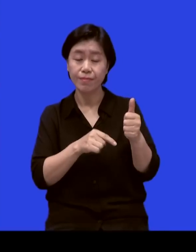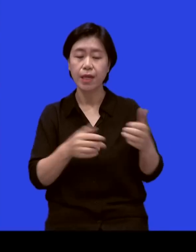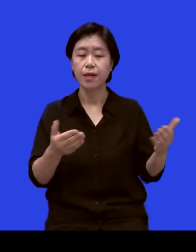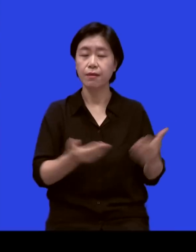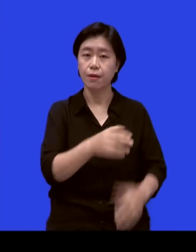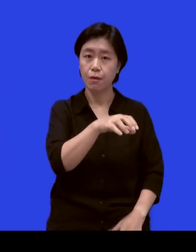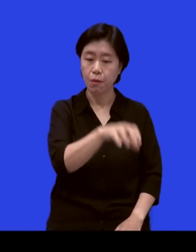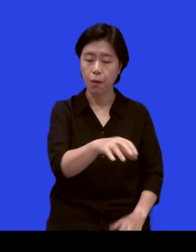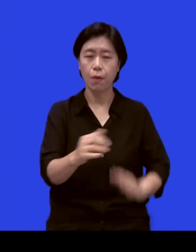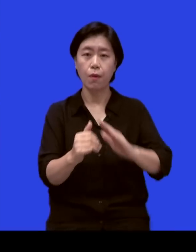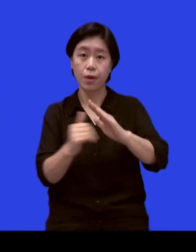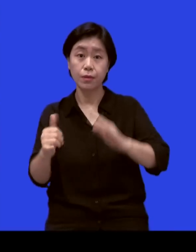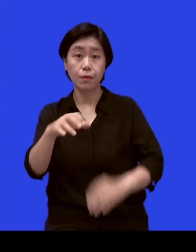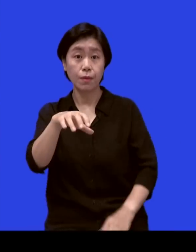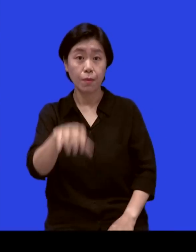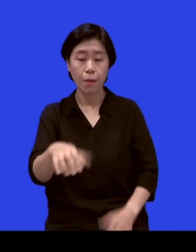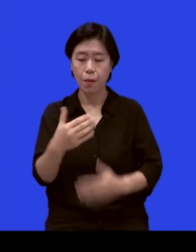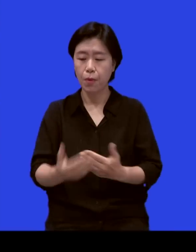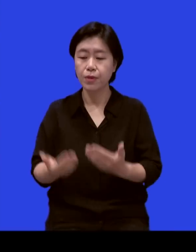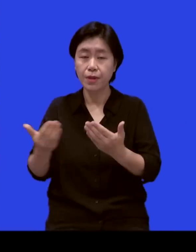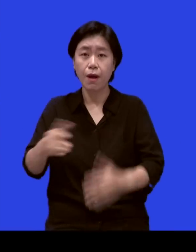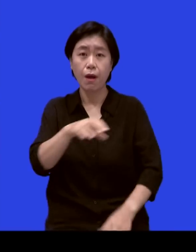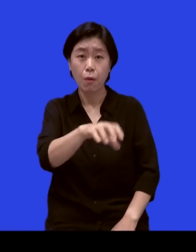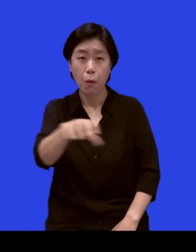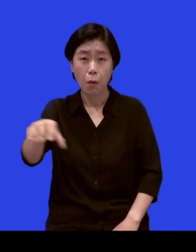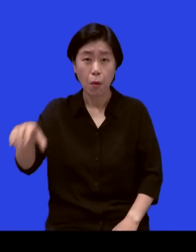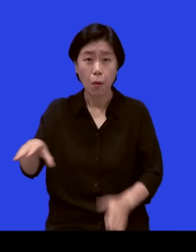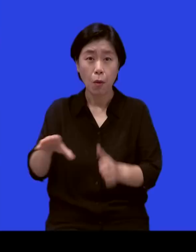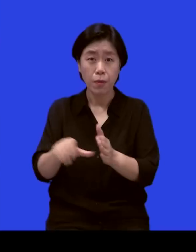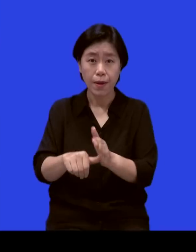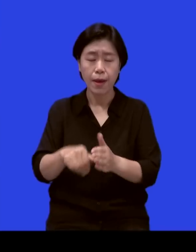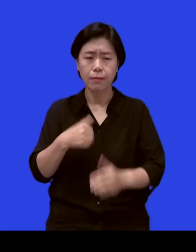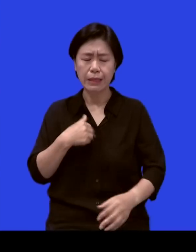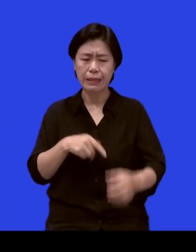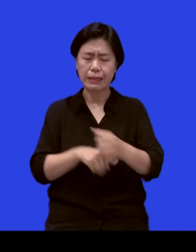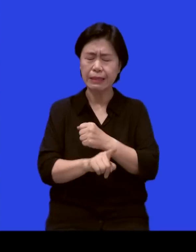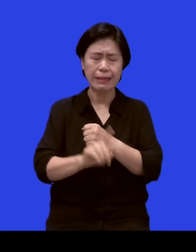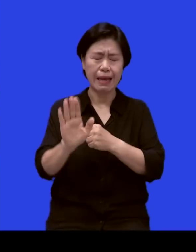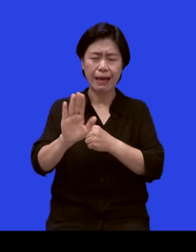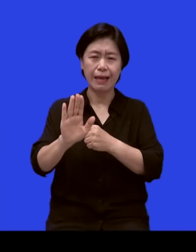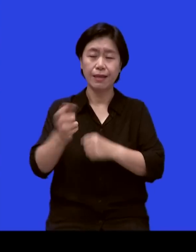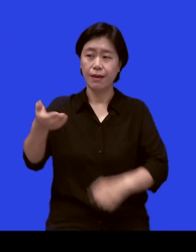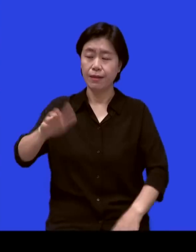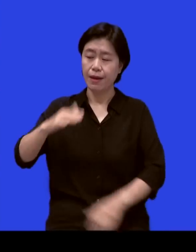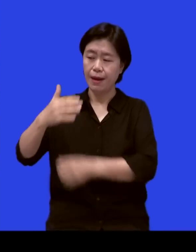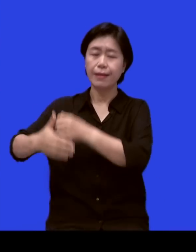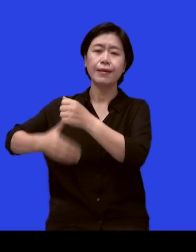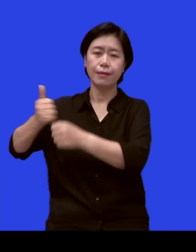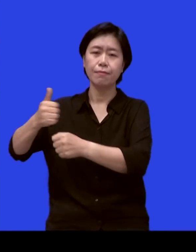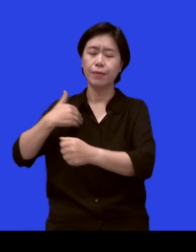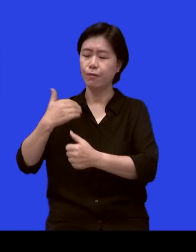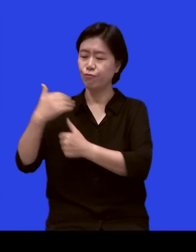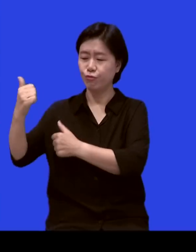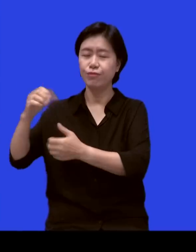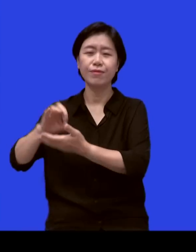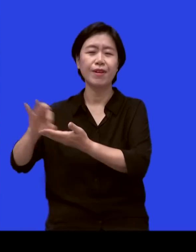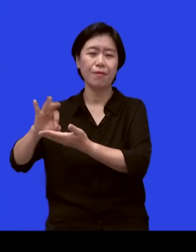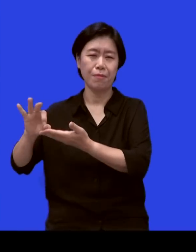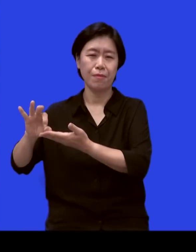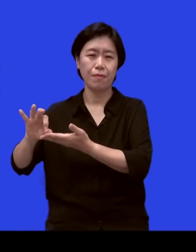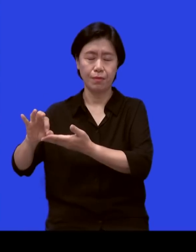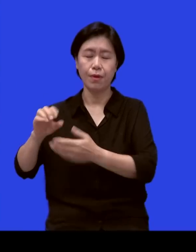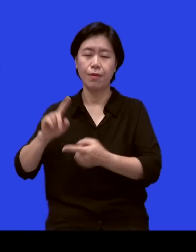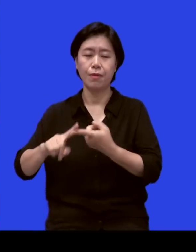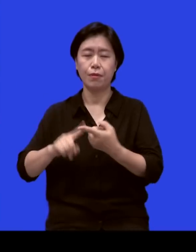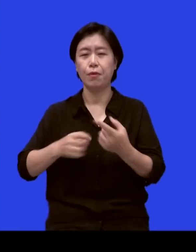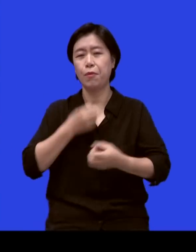또 가정에서도 또 봉사활동에서조차 내 뜻과 상관없이 하나님께서 일하셨다고 고백하시는 분이십니다. 저도